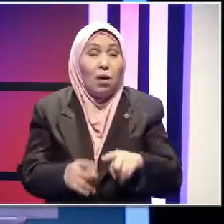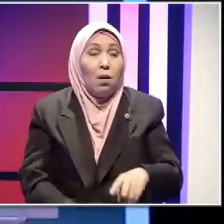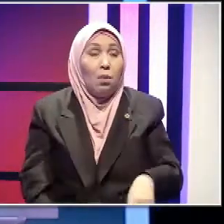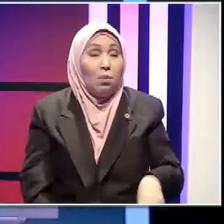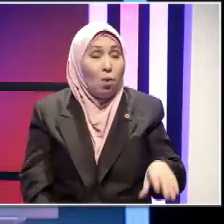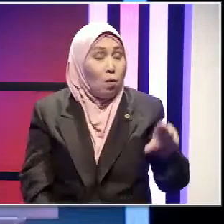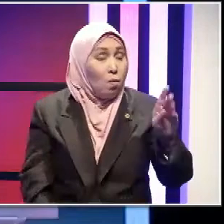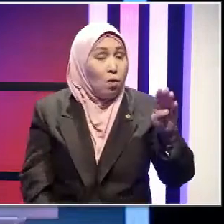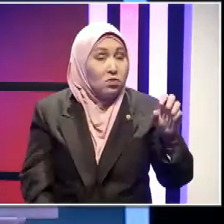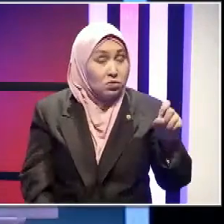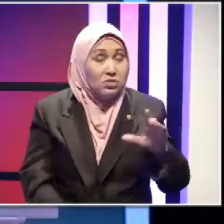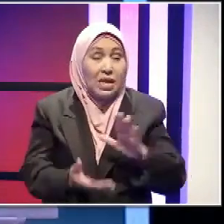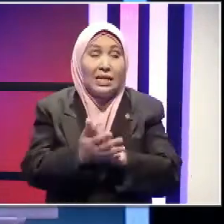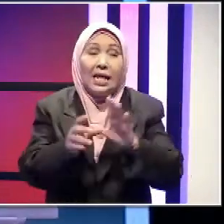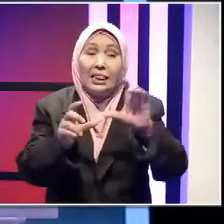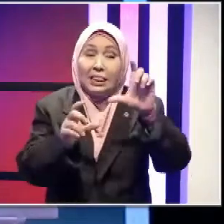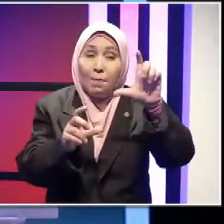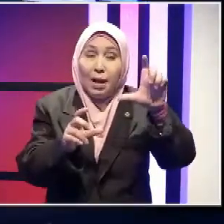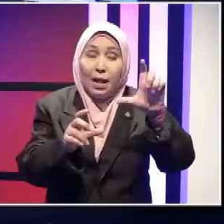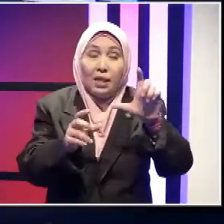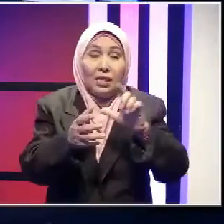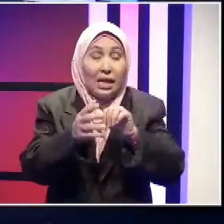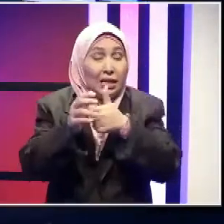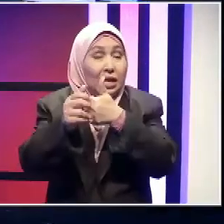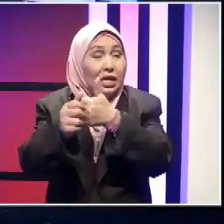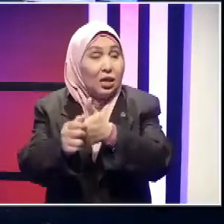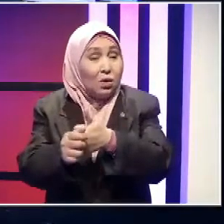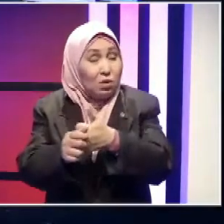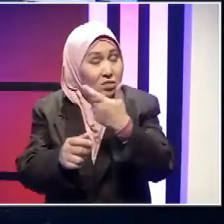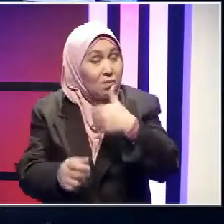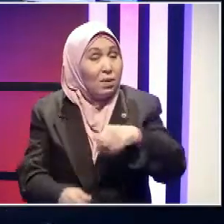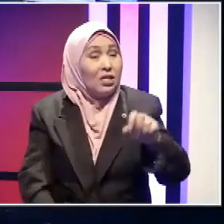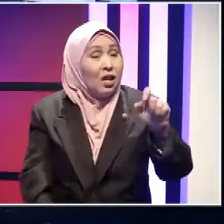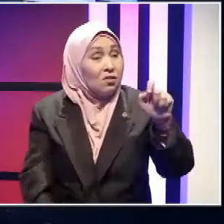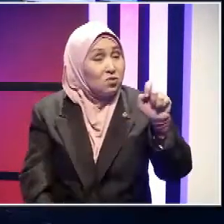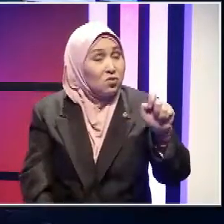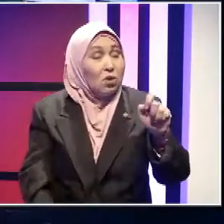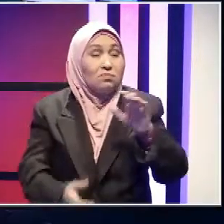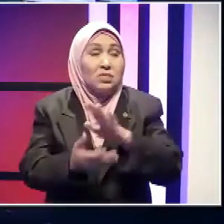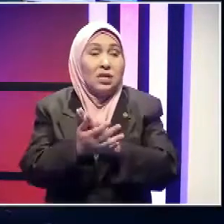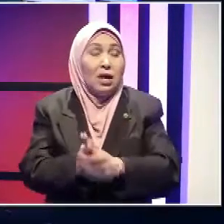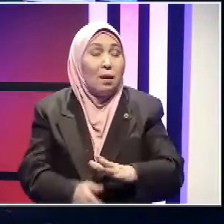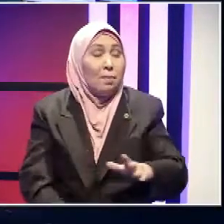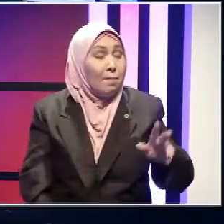Mus Mulyadi tebal gitu Jadi